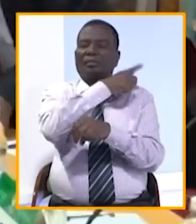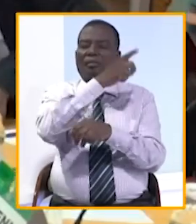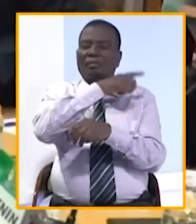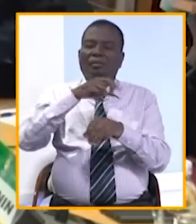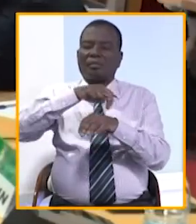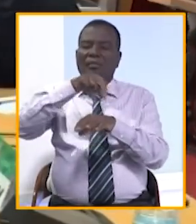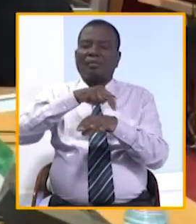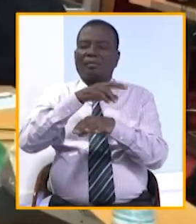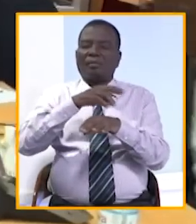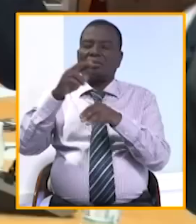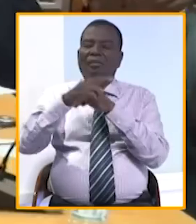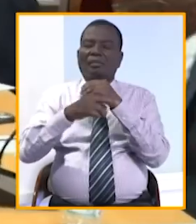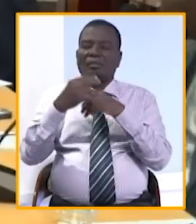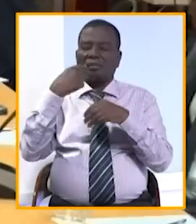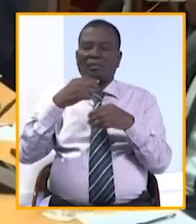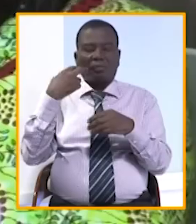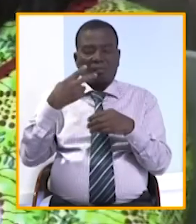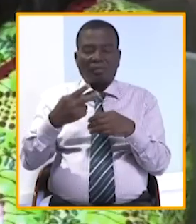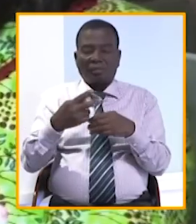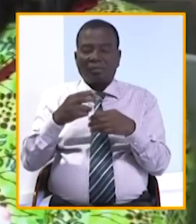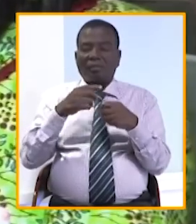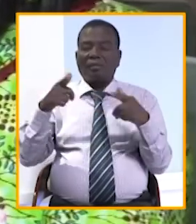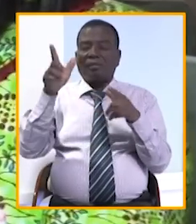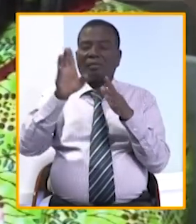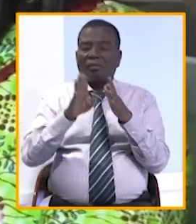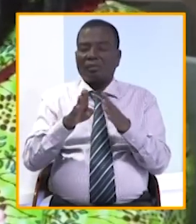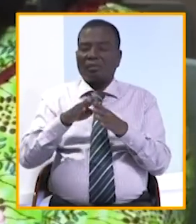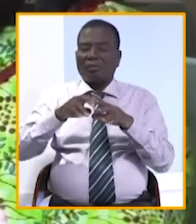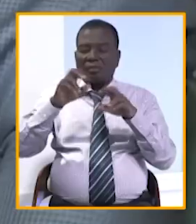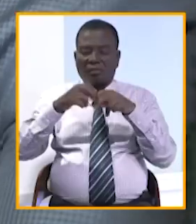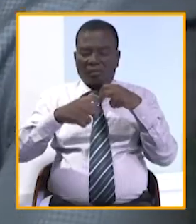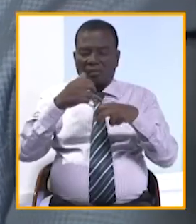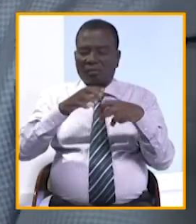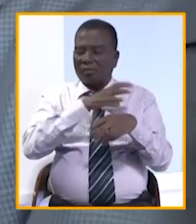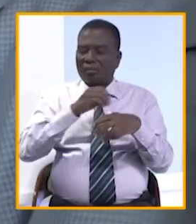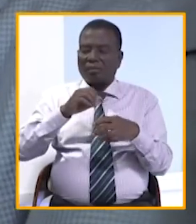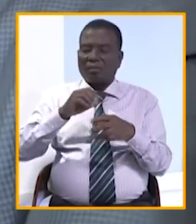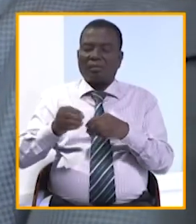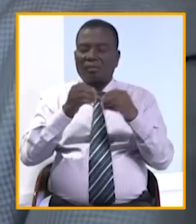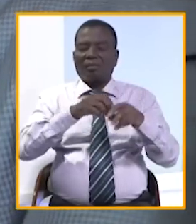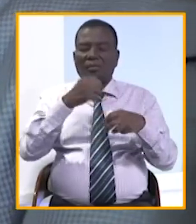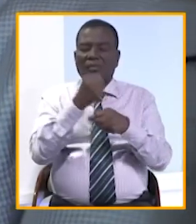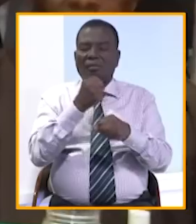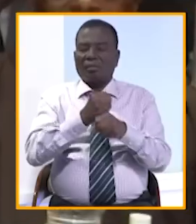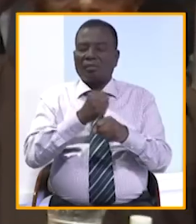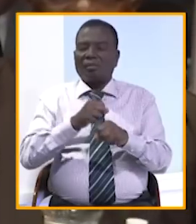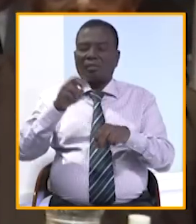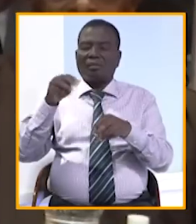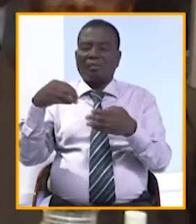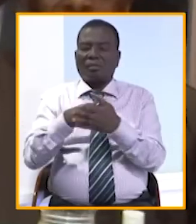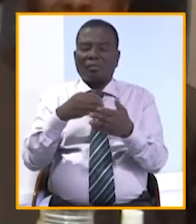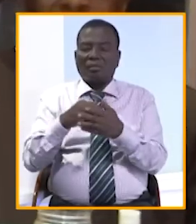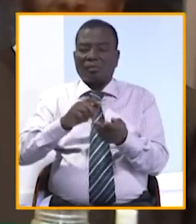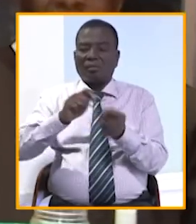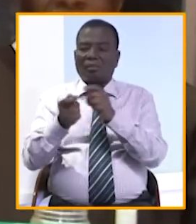en revue un large éventail de questions, notamment celles relatives à la mise en œuvre de la nouvelle version du tarif extérieur